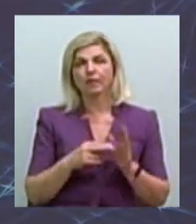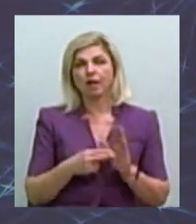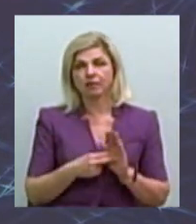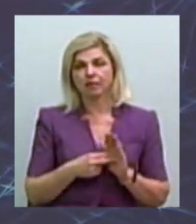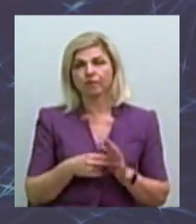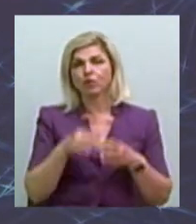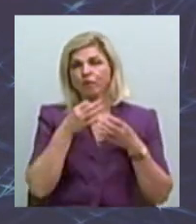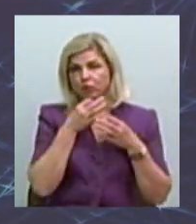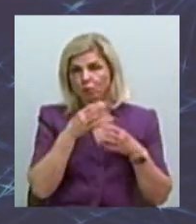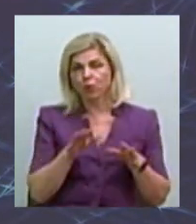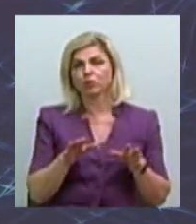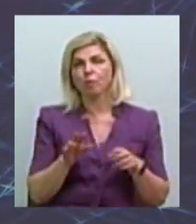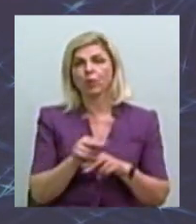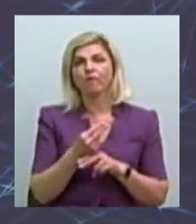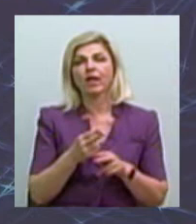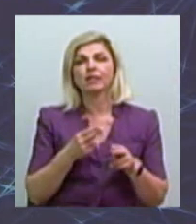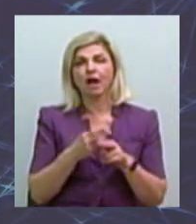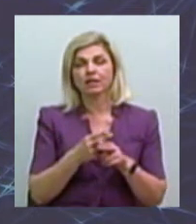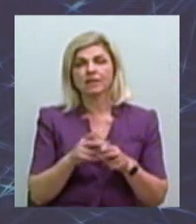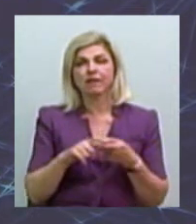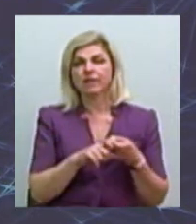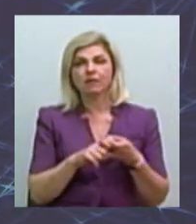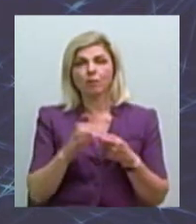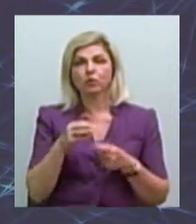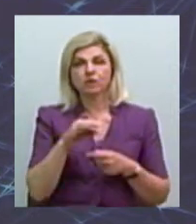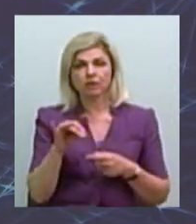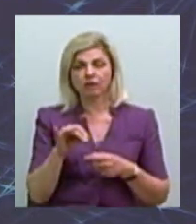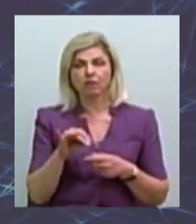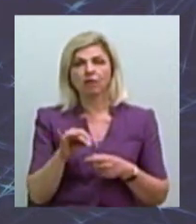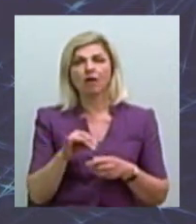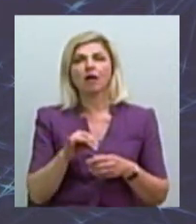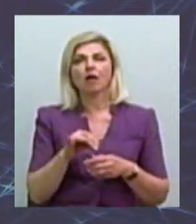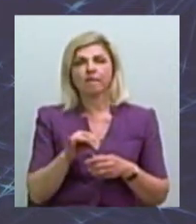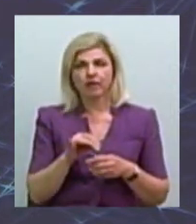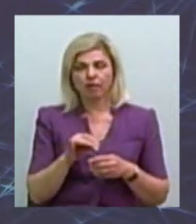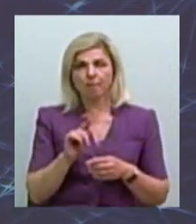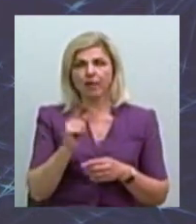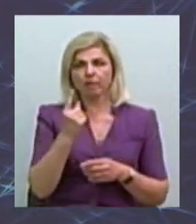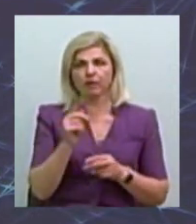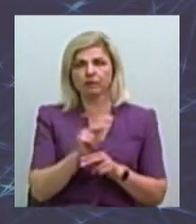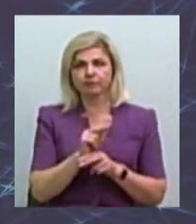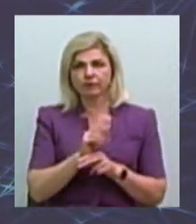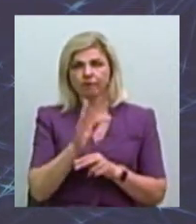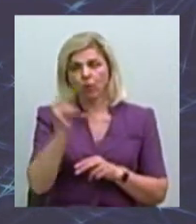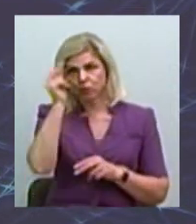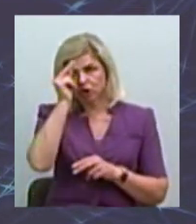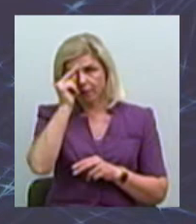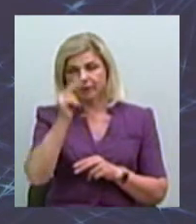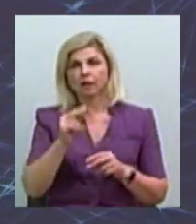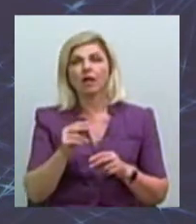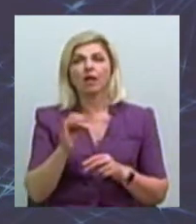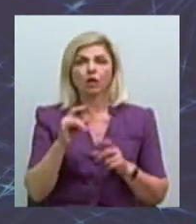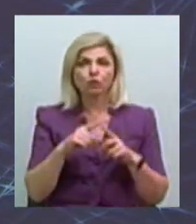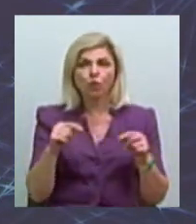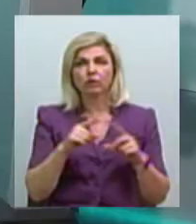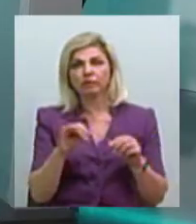в любом случае профилактика зависимостей, внедрение первичной профилактики в учебных заведениях, ну и взаимодействие